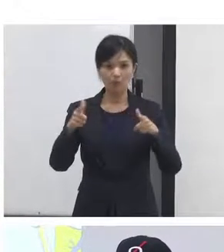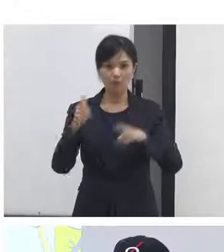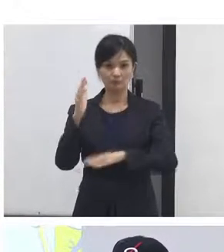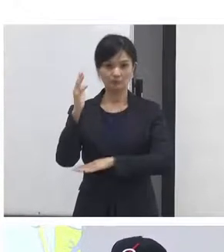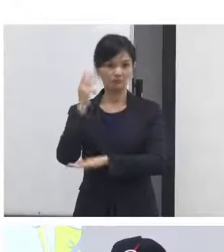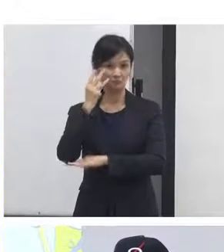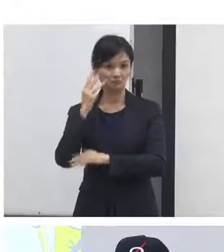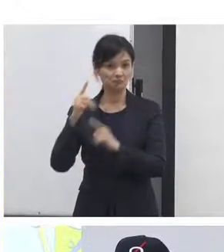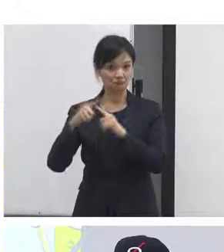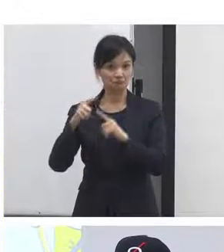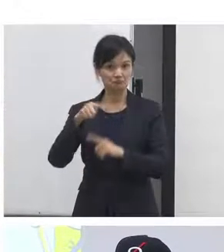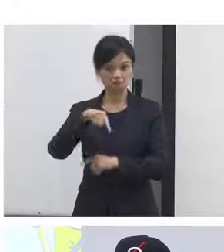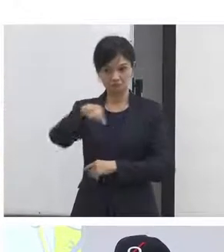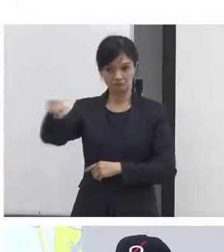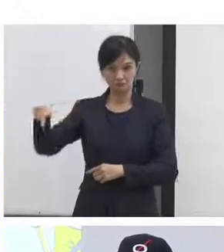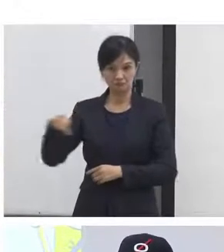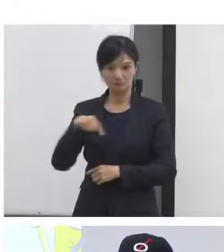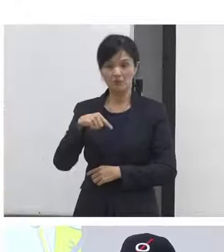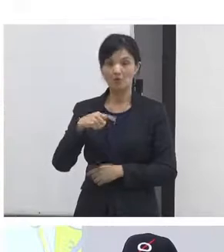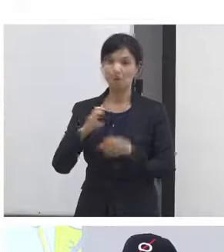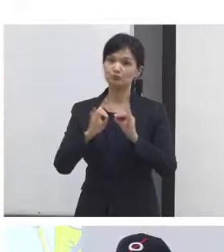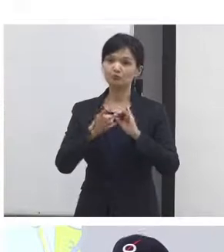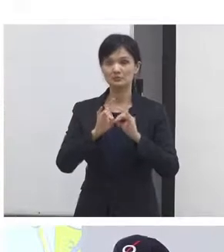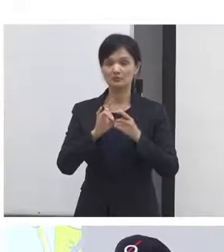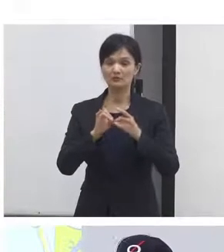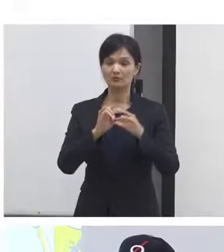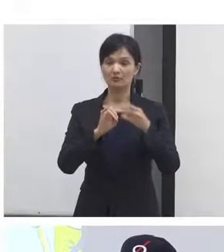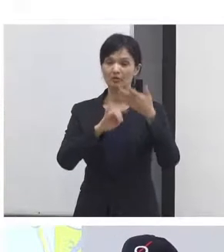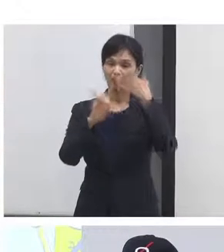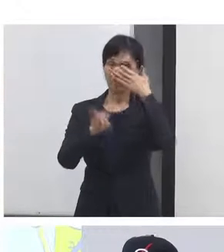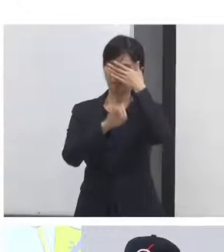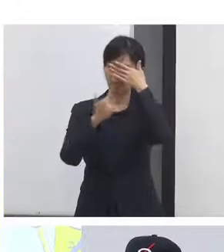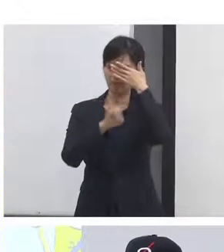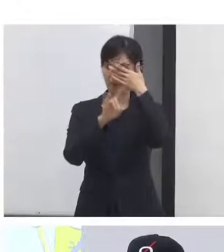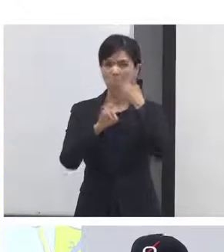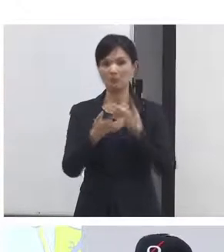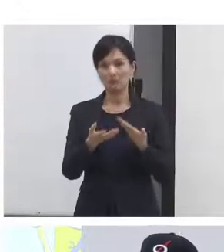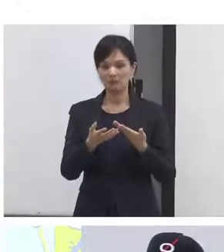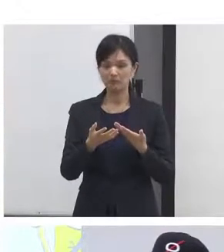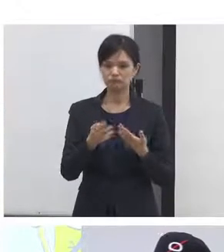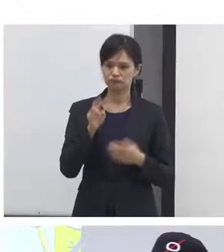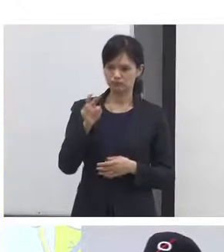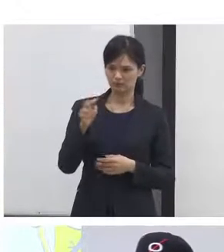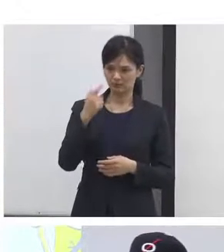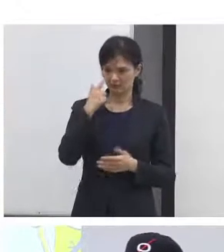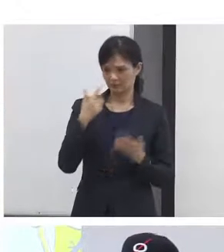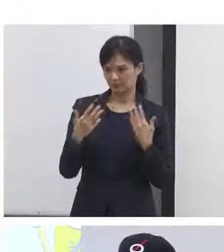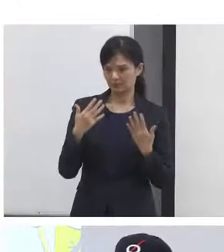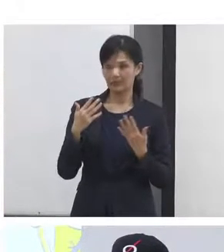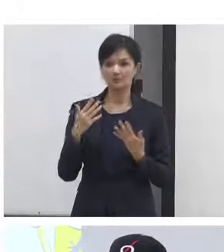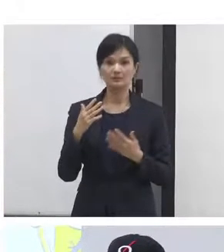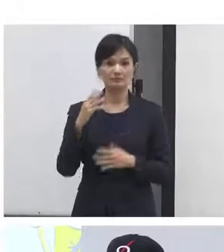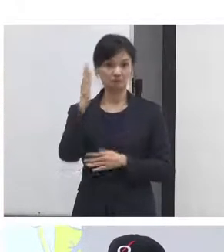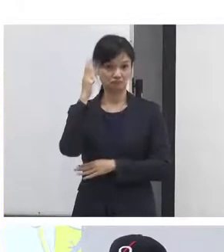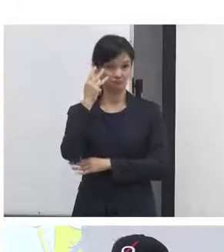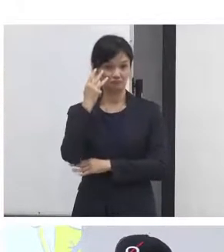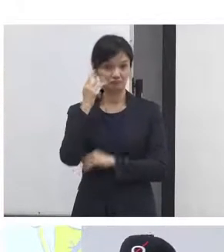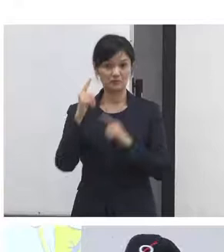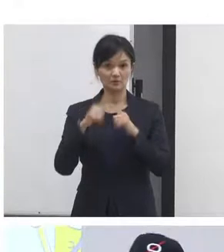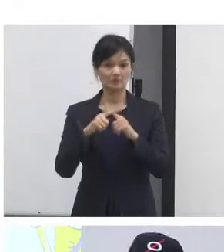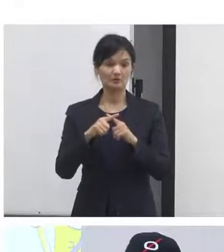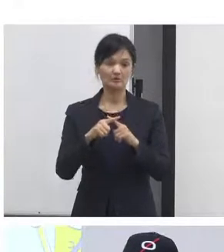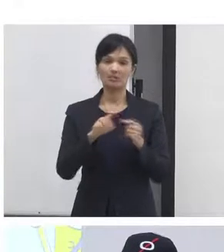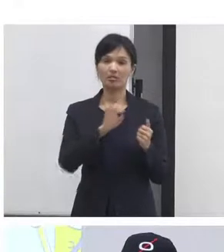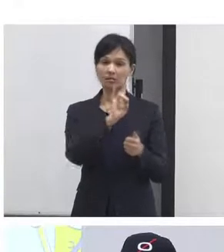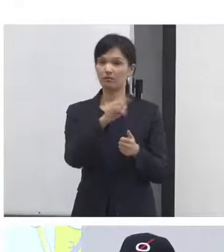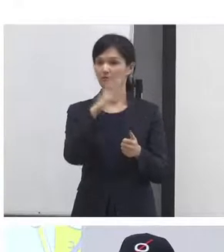都把我们当作那种眼睛蒙着一样，就明明显而易见的一个事实，但他就是要装作要我们大家装作